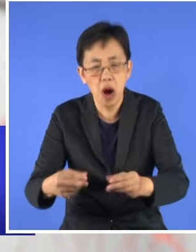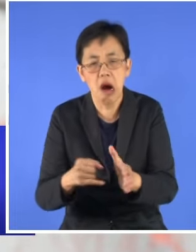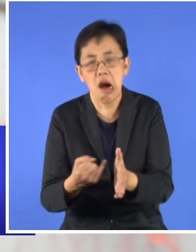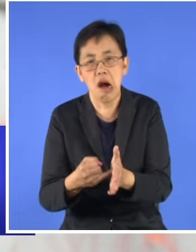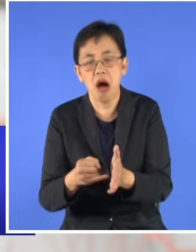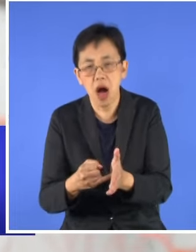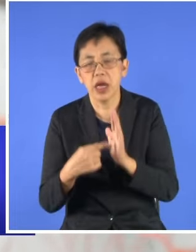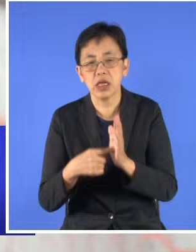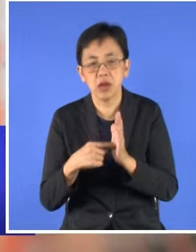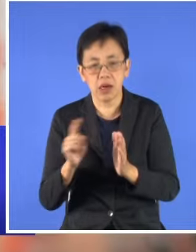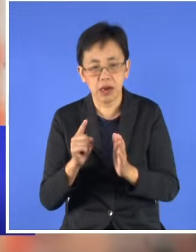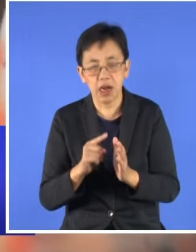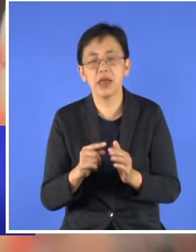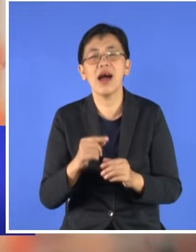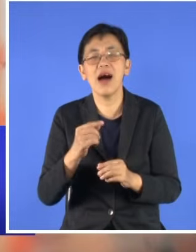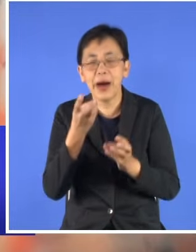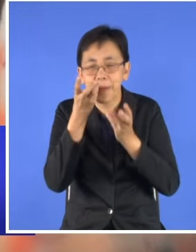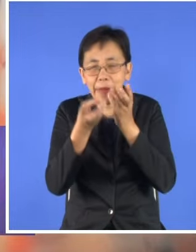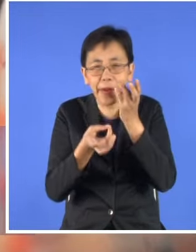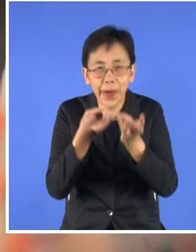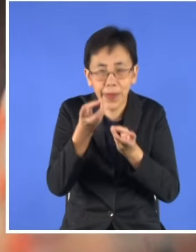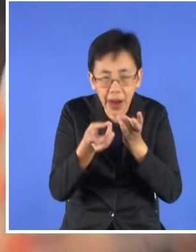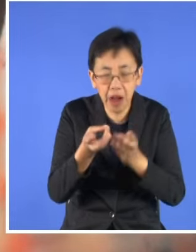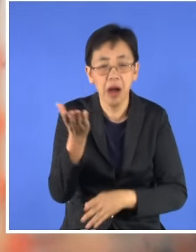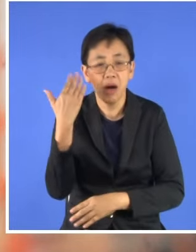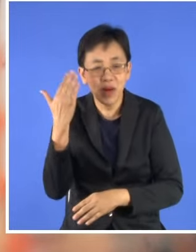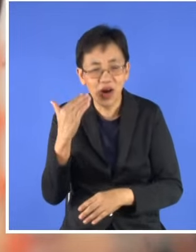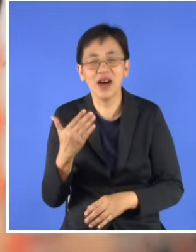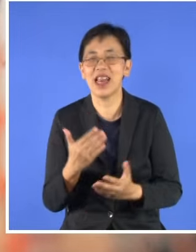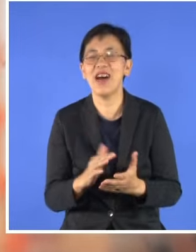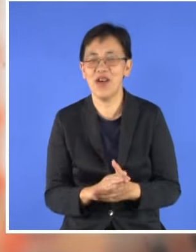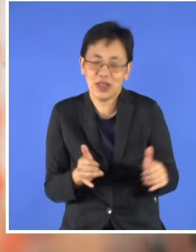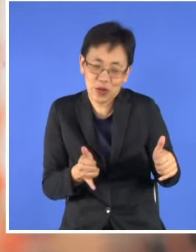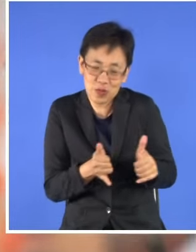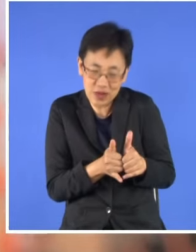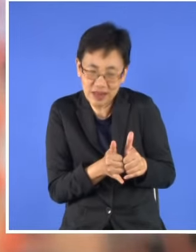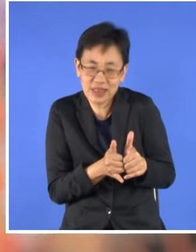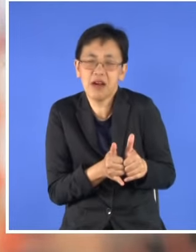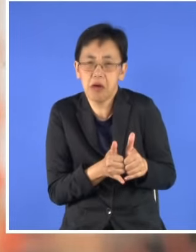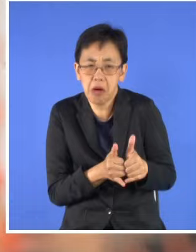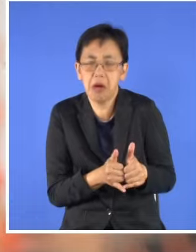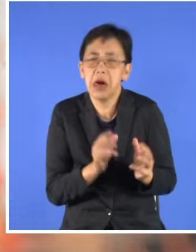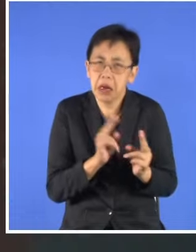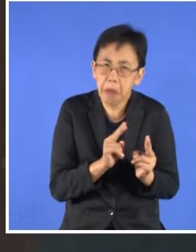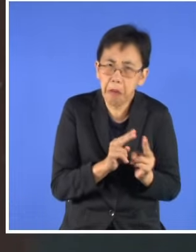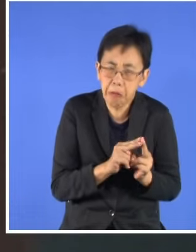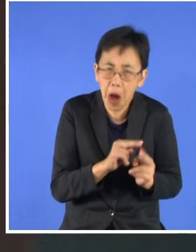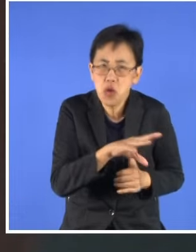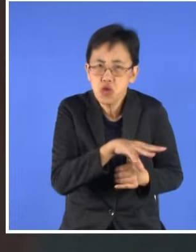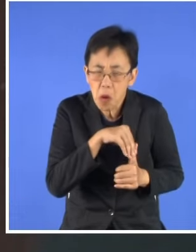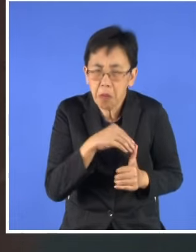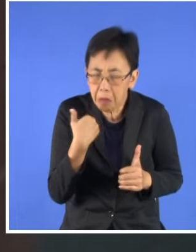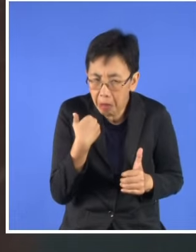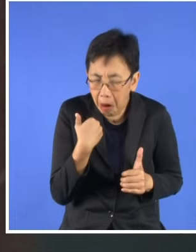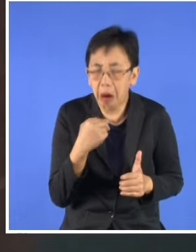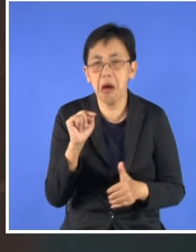ึ้นเช่นผ่านละอองฝอยน้ลายจากเดิมทีจะต้องสัมผัดระยะใกชิกมาก ๆโดยเฉพาะการมีเพชรสัผันแต่วาขณะนี้ก็สา